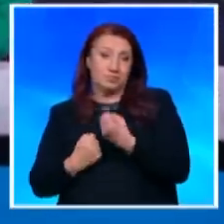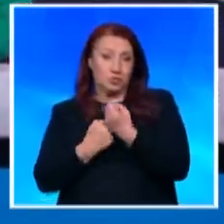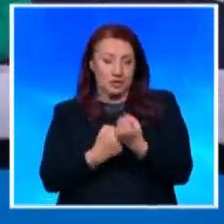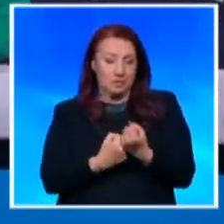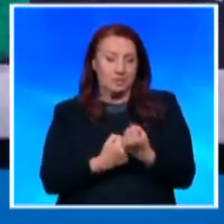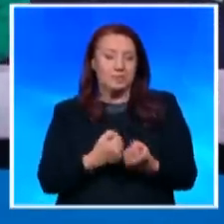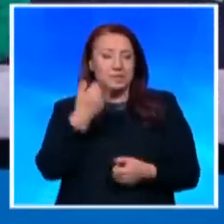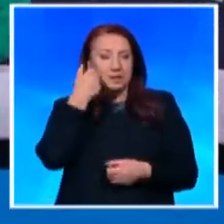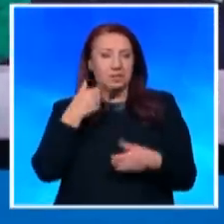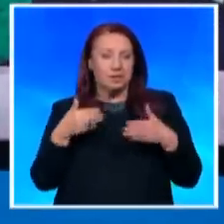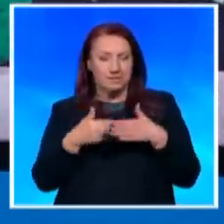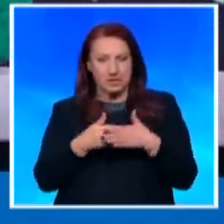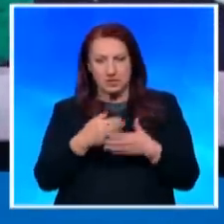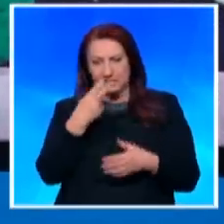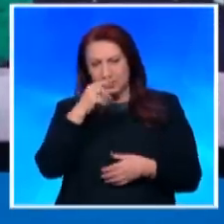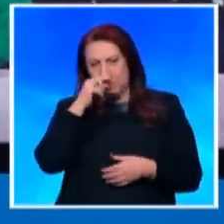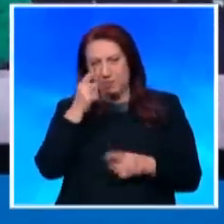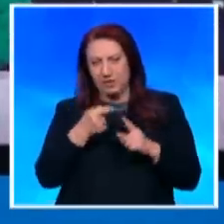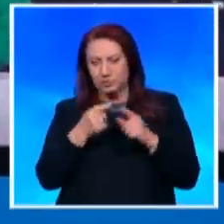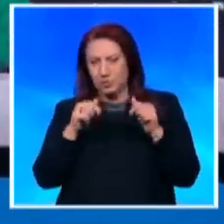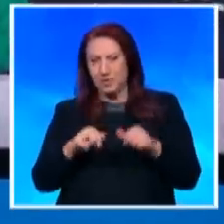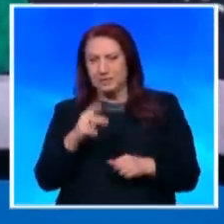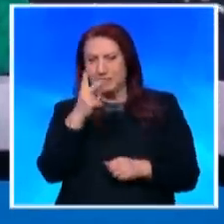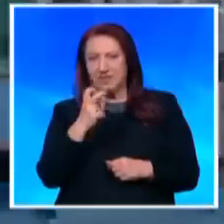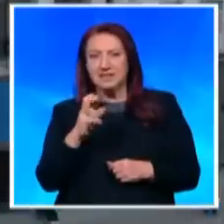Иван Георгиев. Ето акцентите в BTV новините на 20 май.